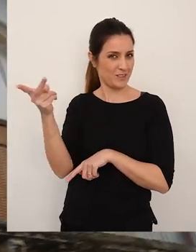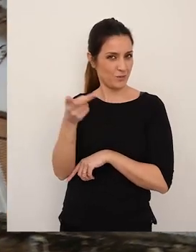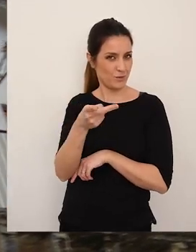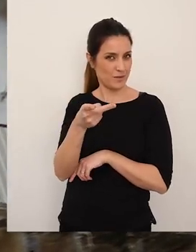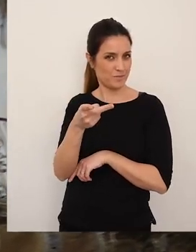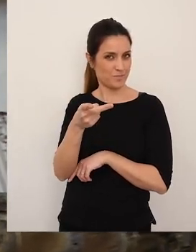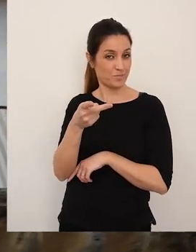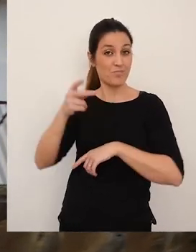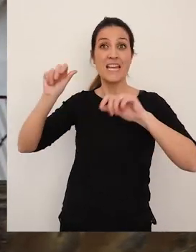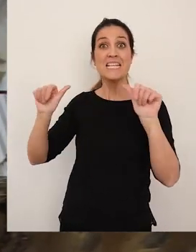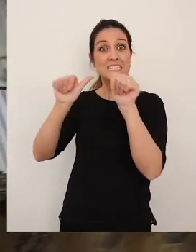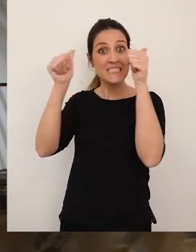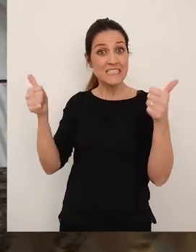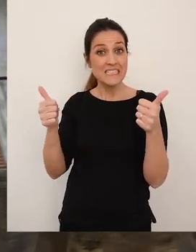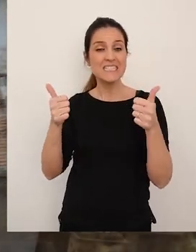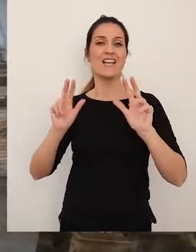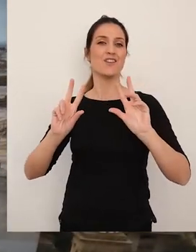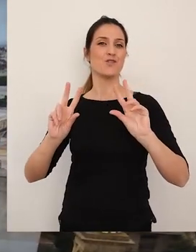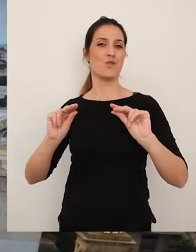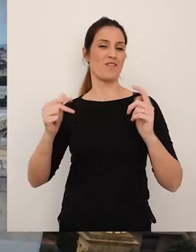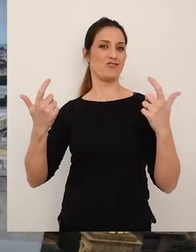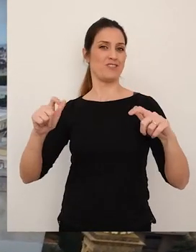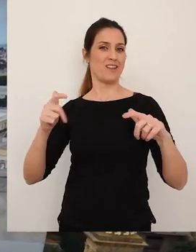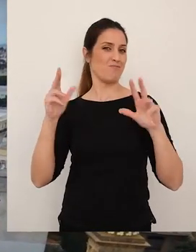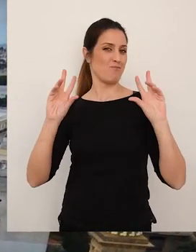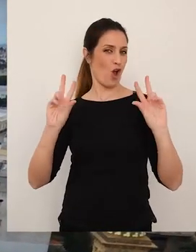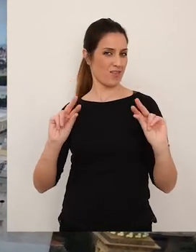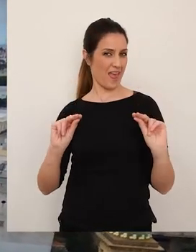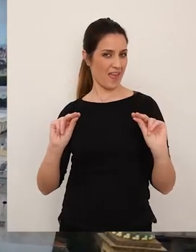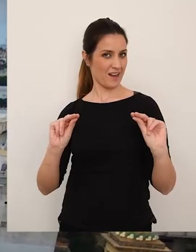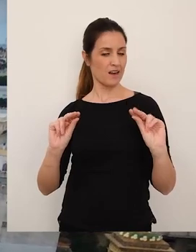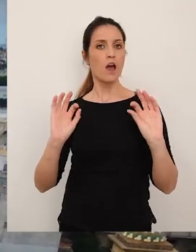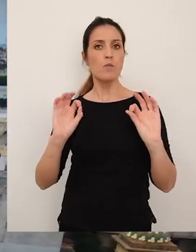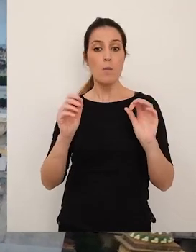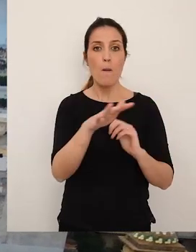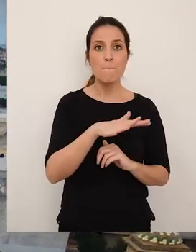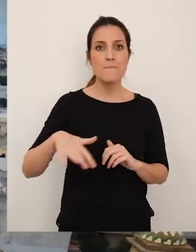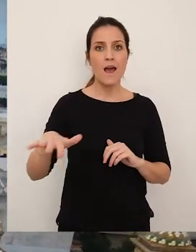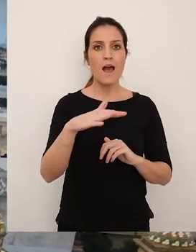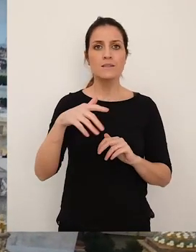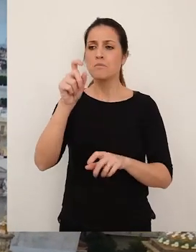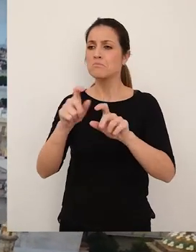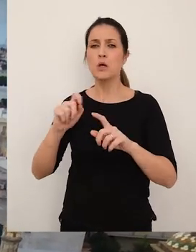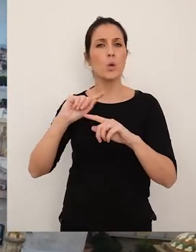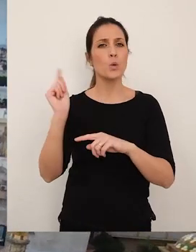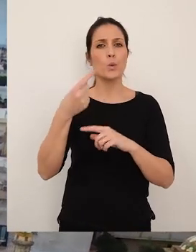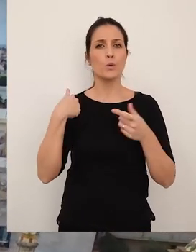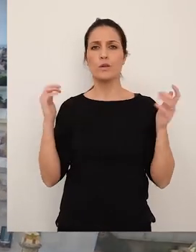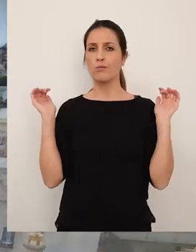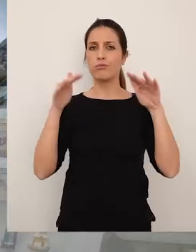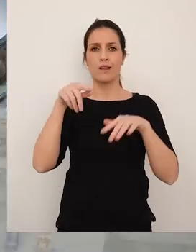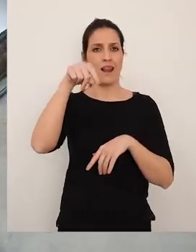Completamente in linea con le esigenze del nuovo assetto urbanistico e viario, rappresenta uno dei punti di aggregazione sociale e culturale di